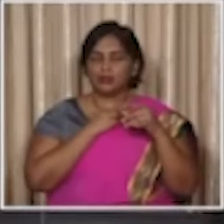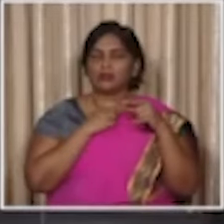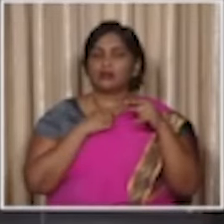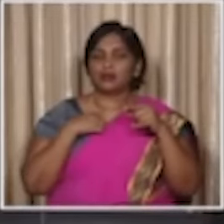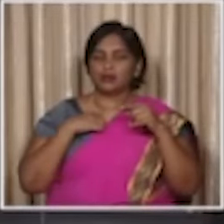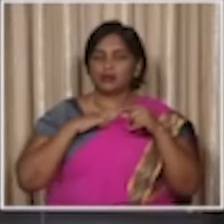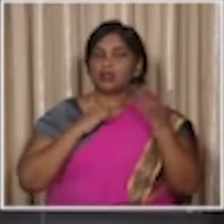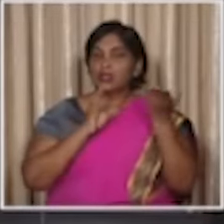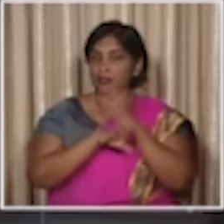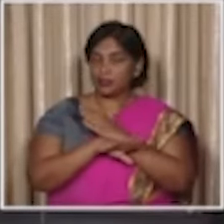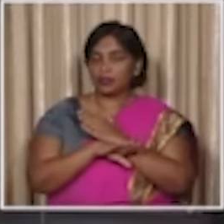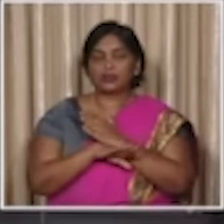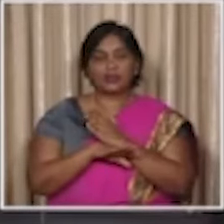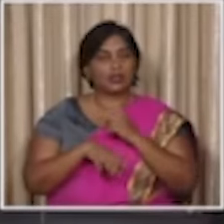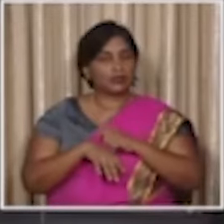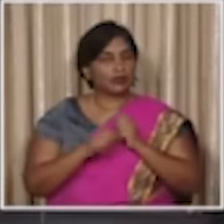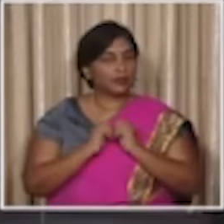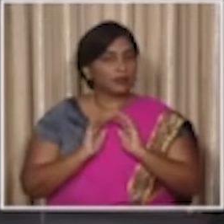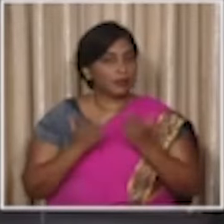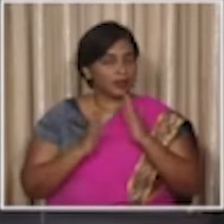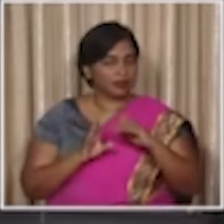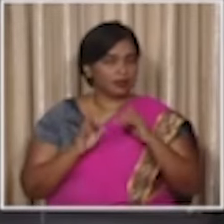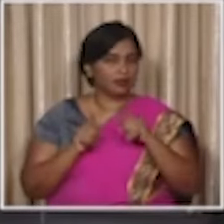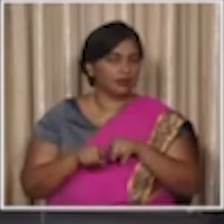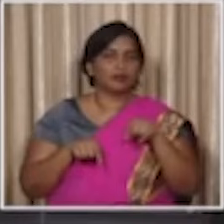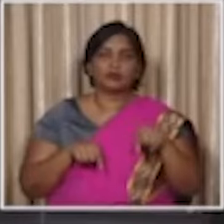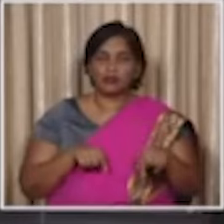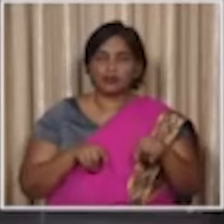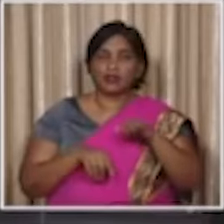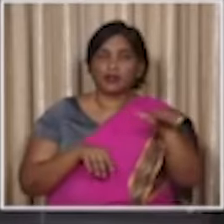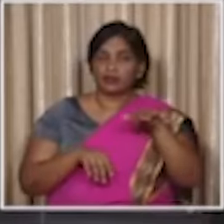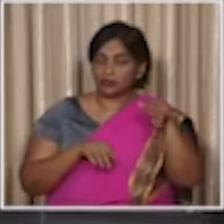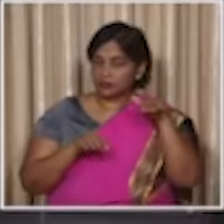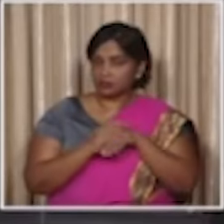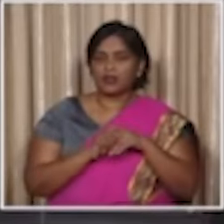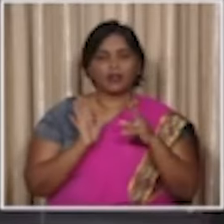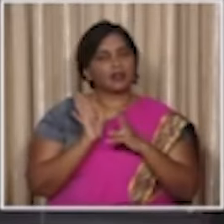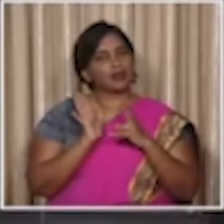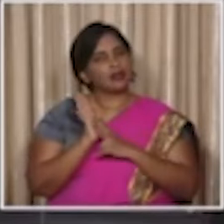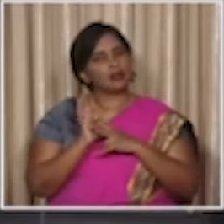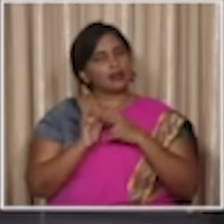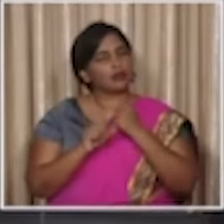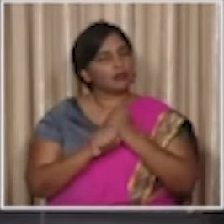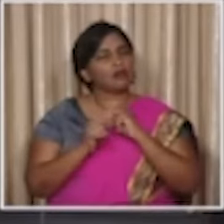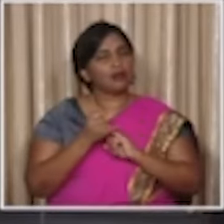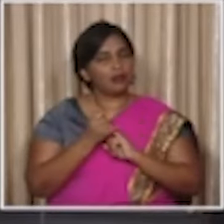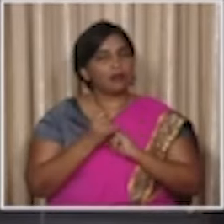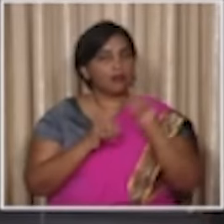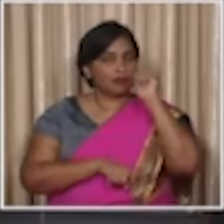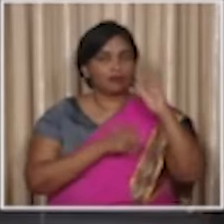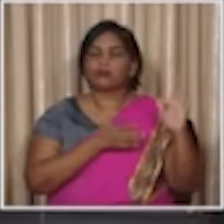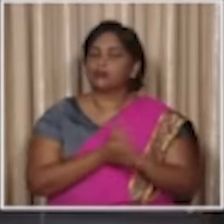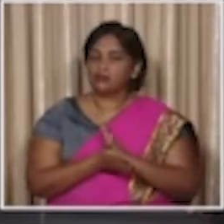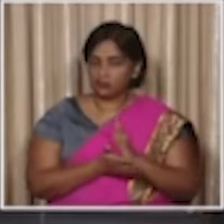ඊට වඩා ගිය පළවෙනි වර ක්‍රියාත්මක කිරීමට වඩා මේ ශේෂ්ත්‍රයේ නිලධාරීන්ගේ ග්‍රාම නිලධාරීන්ගේ සහයෝගය අපිට ලැබෙනවා. විශේෂයෙන්ම